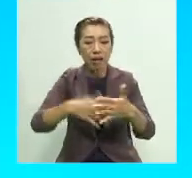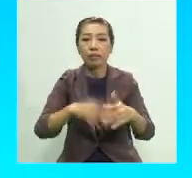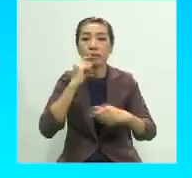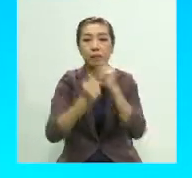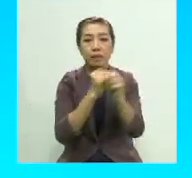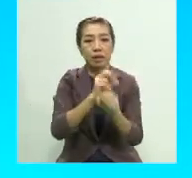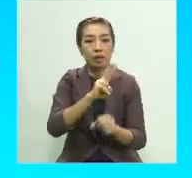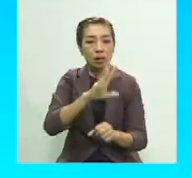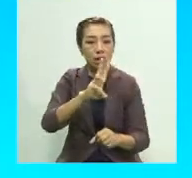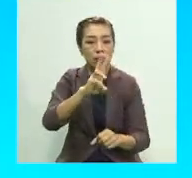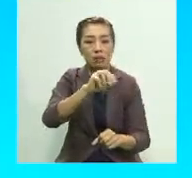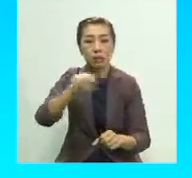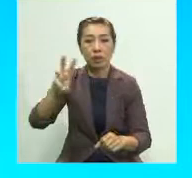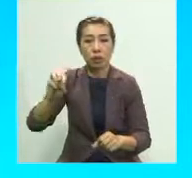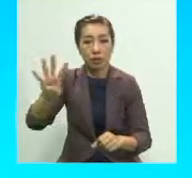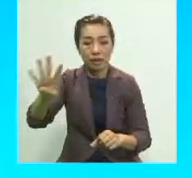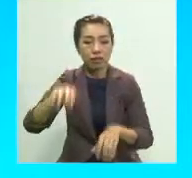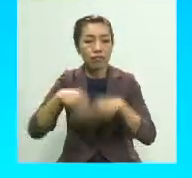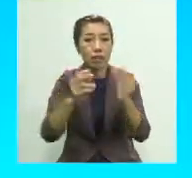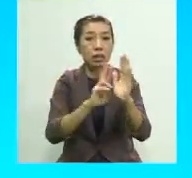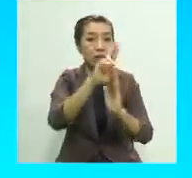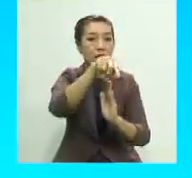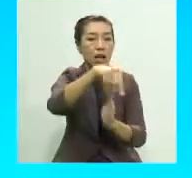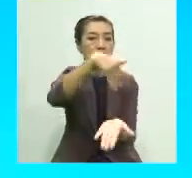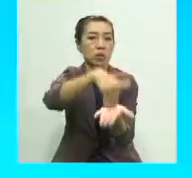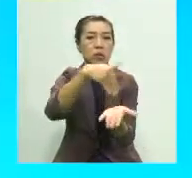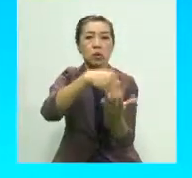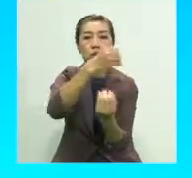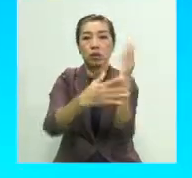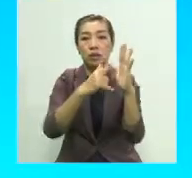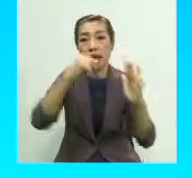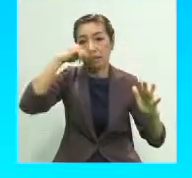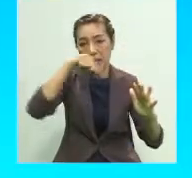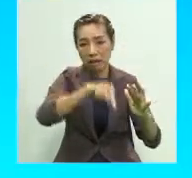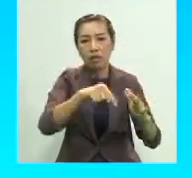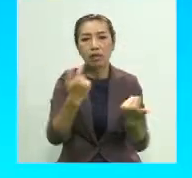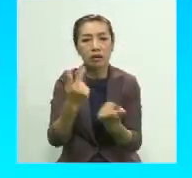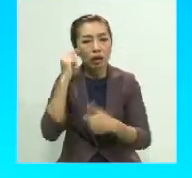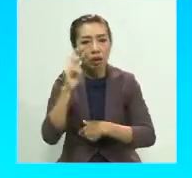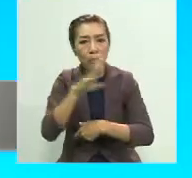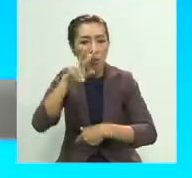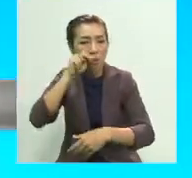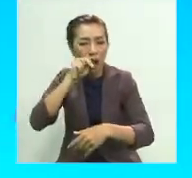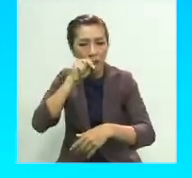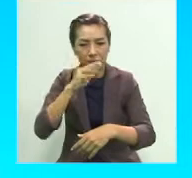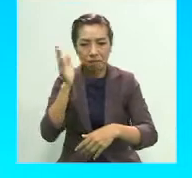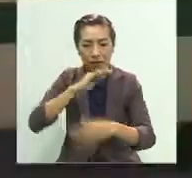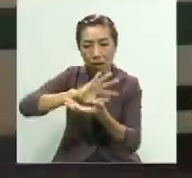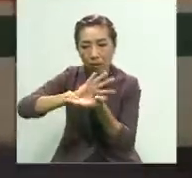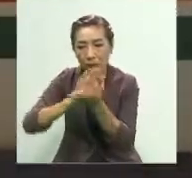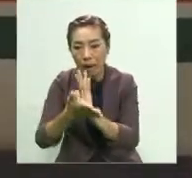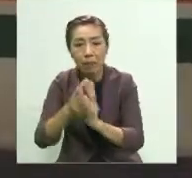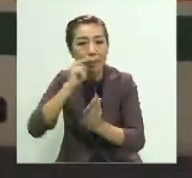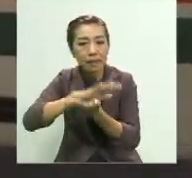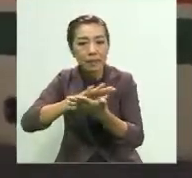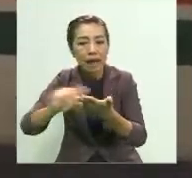ถึง2564ให้จังหวัดเชียงรายนะครับเป็นเมืองสมุนไพรการก่อสร้างระบบบำบัดน้ำเสียก่อนลงสู่กว้านพะเย